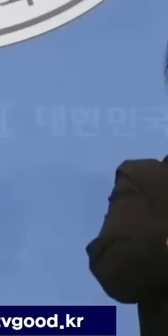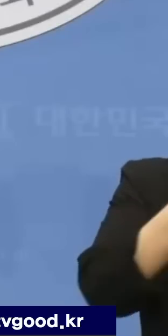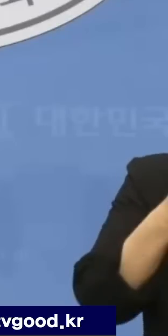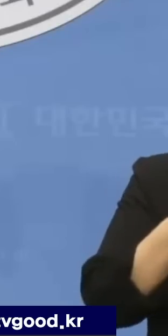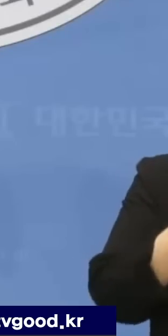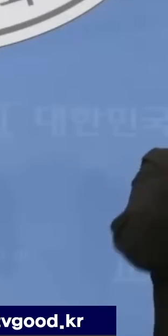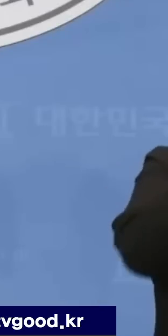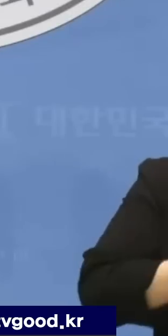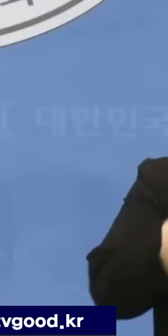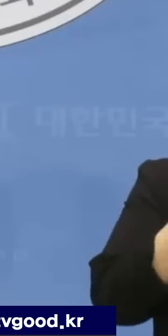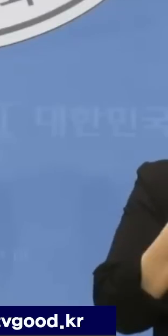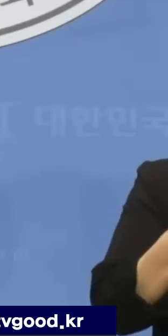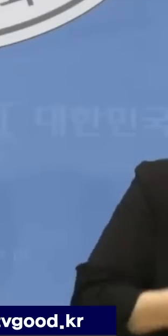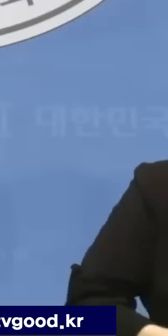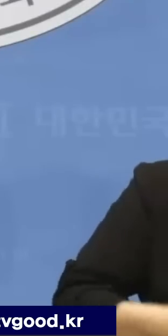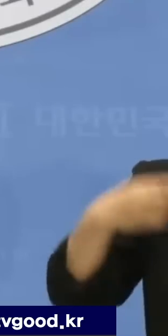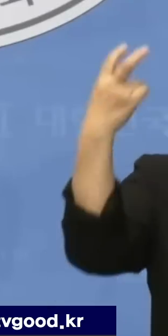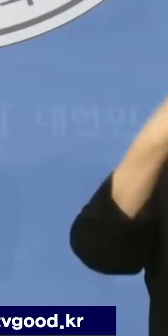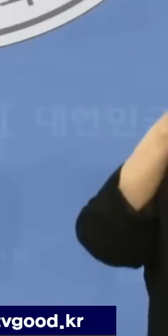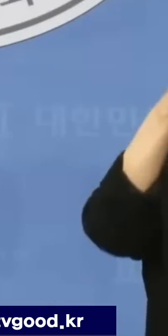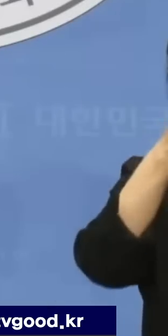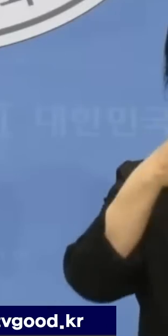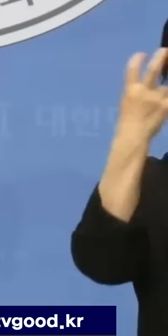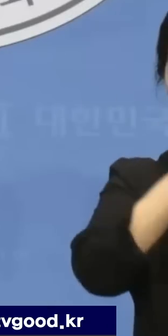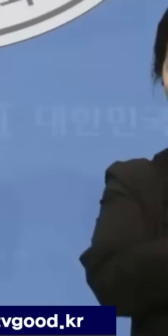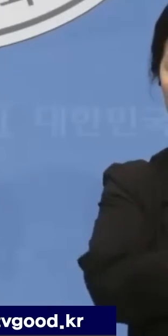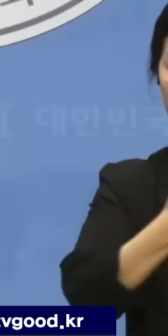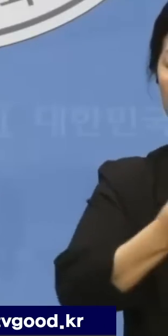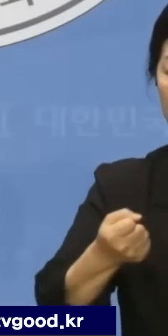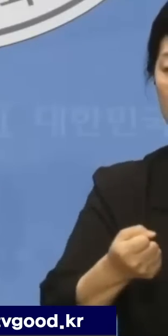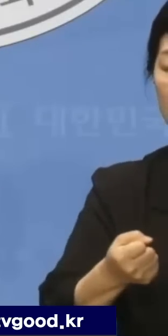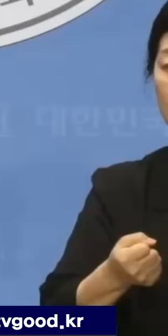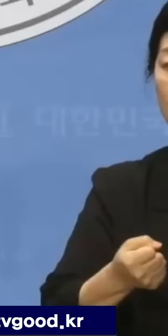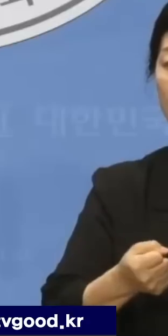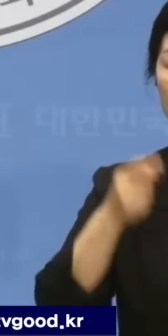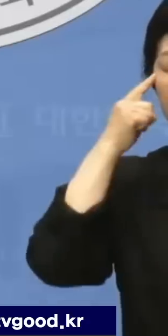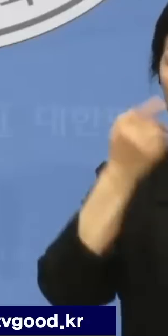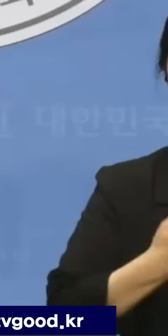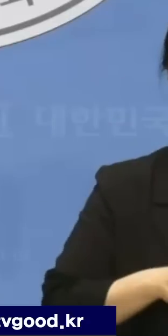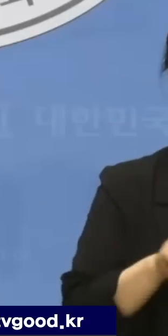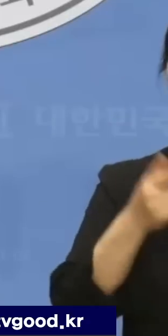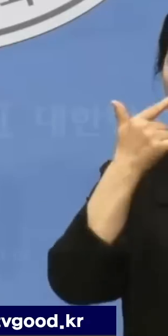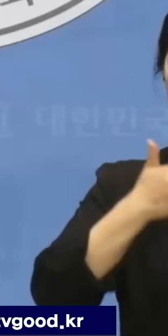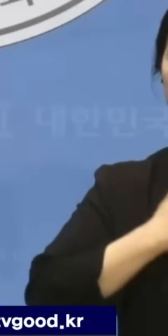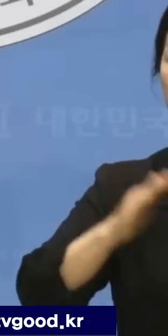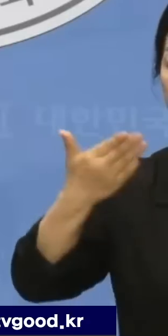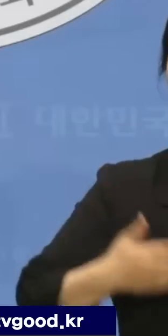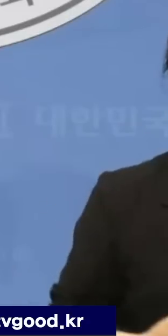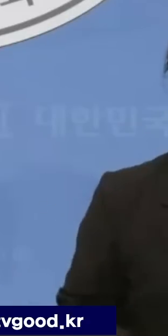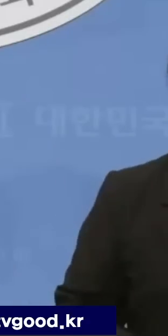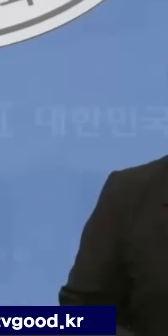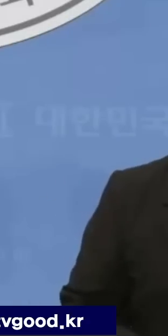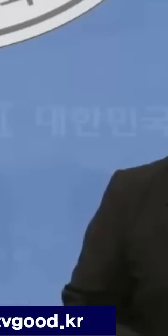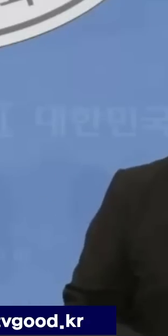추악한지 검경 수사권 분리에 검찰이 그 끝내 반대한 이유가 무엇인지도 명확해졌습니다